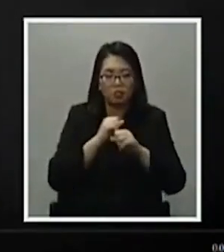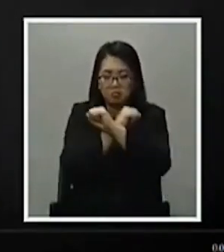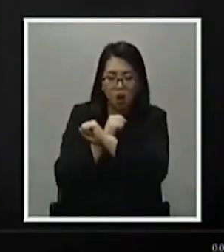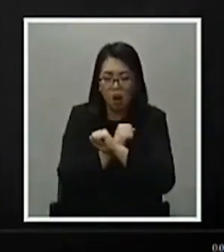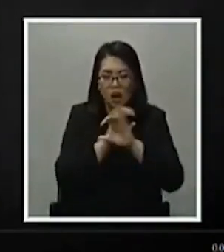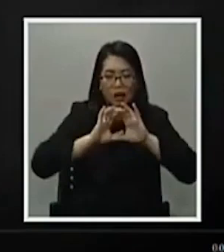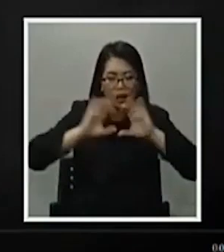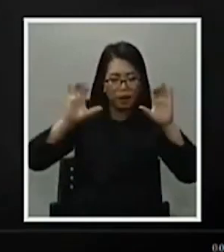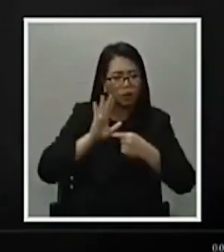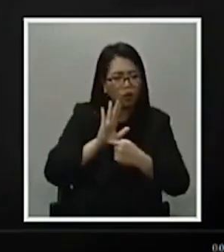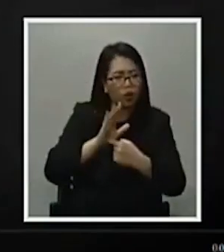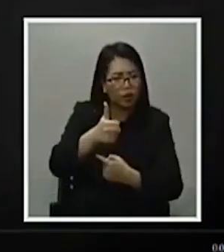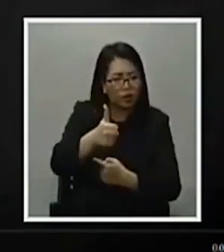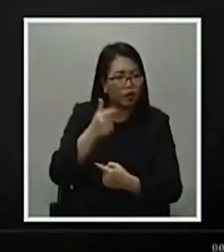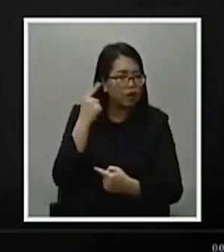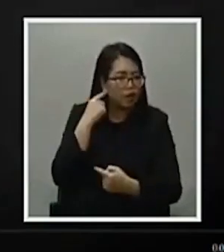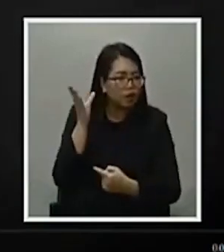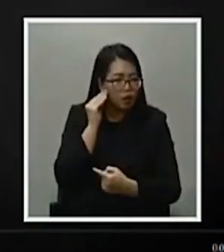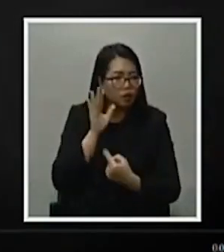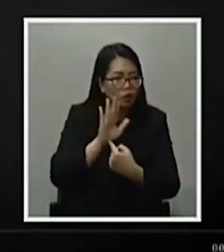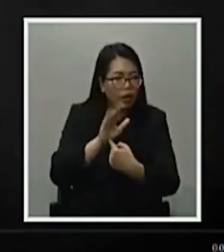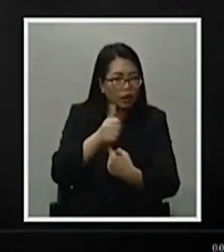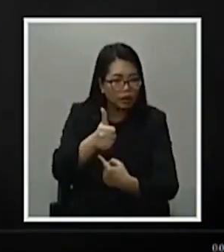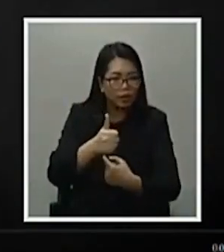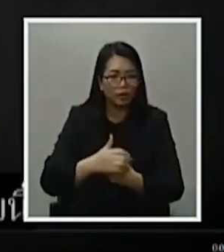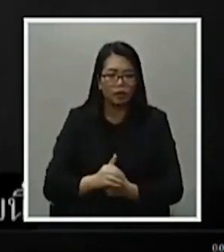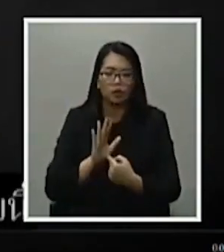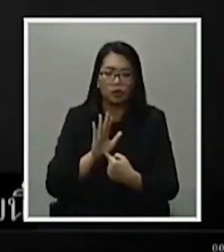ยกตัวอย่างให้ฟังได้ไหมคะเป็นเคส จะม ี บ